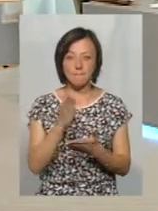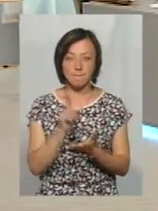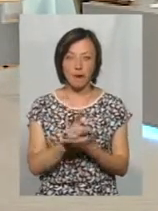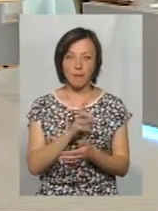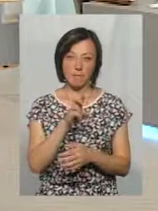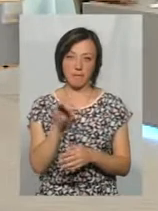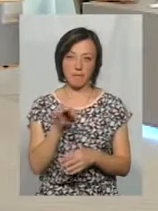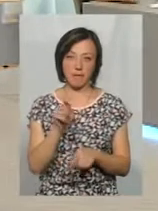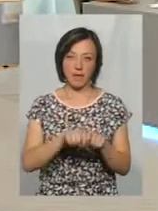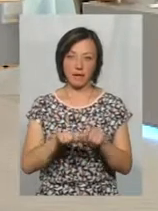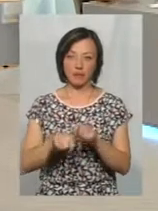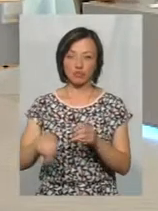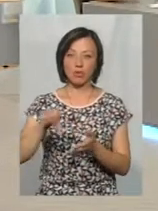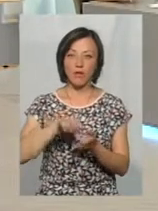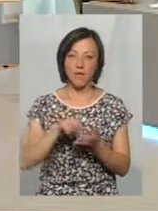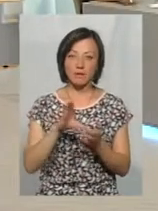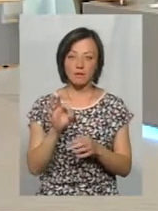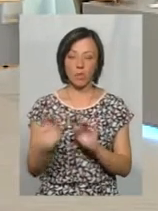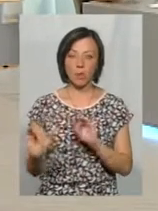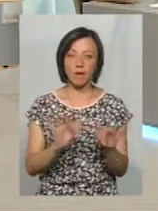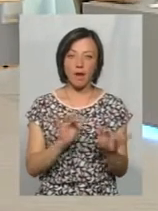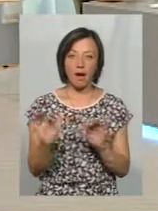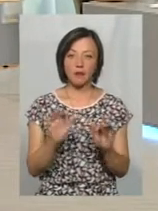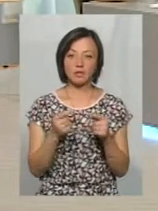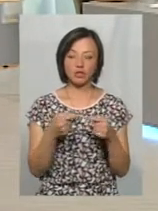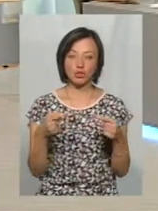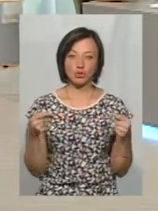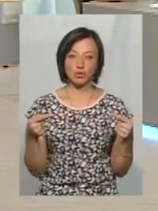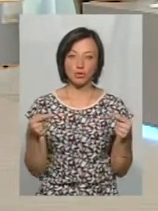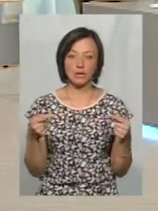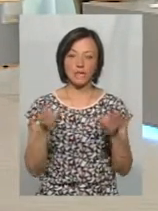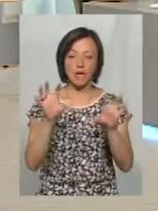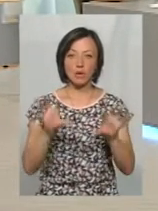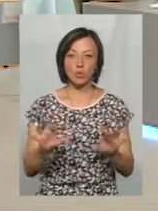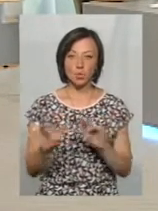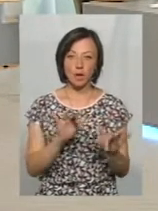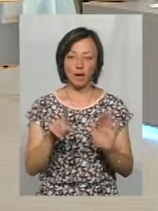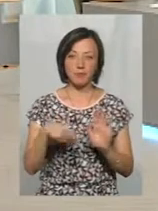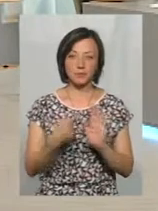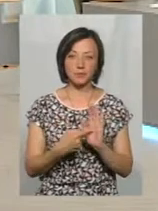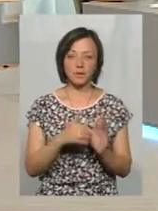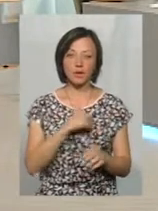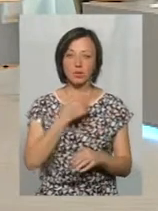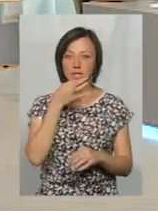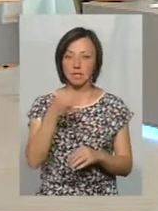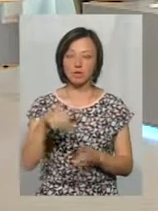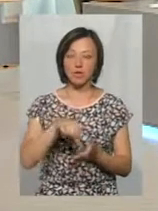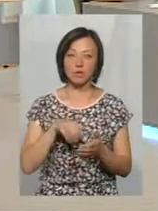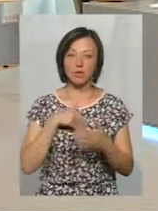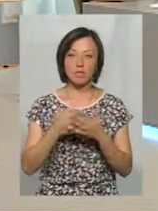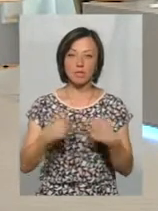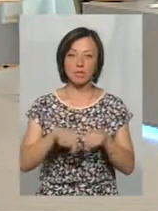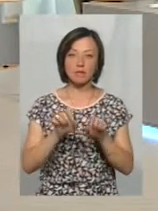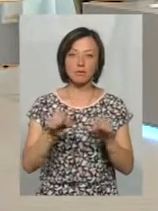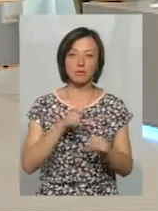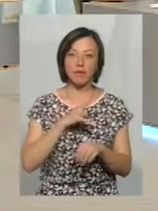перевірити членство, діяльність і тому інше, статутну діяльність? Я хочу сказати, що, по-перше, членство в громадських організаціях може